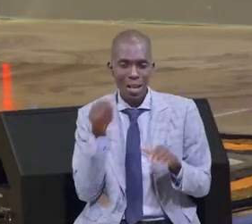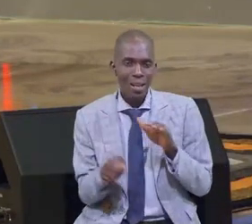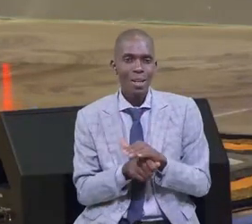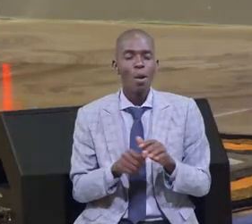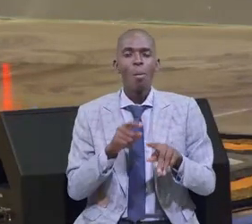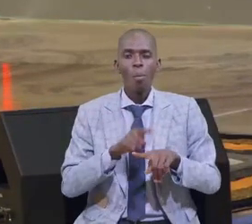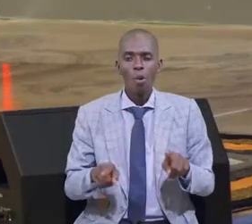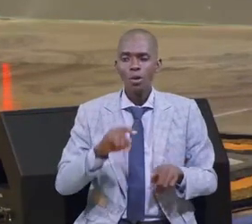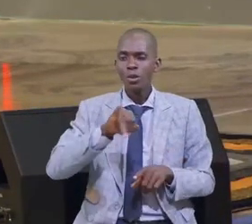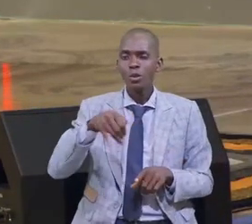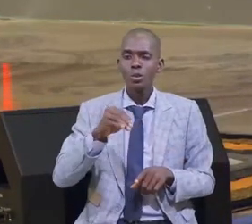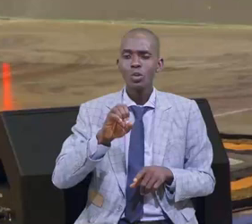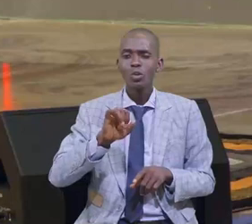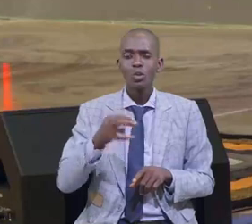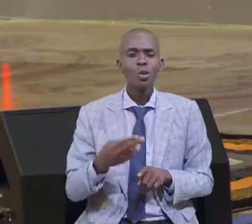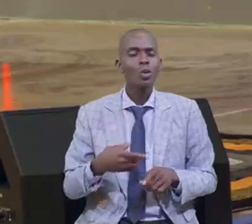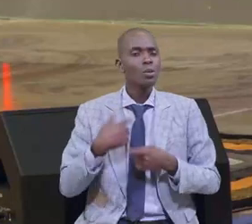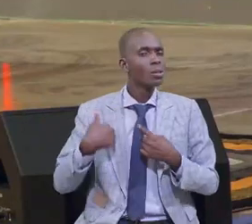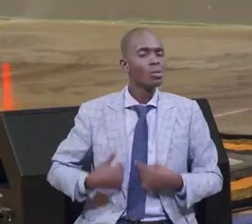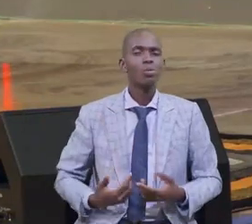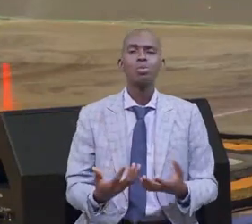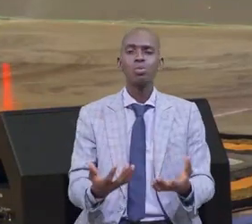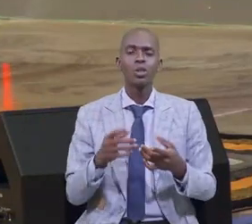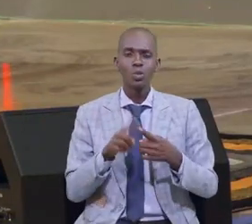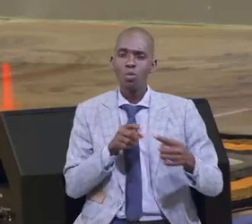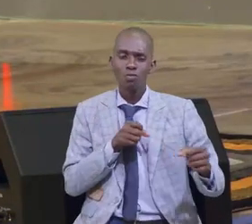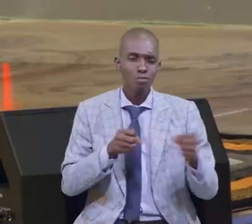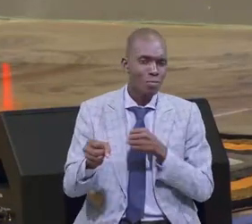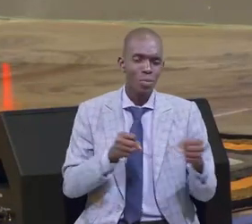se battre à tout prix. Vous voyez, il y a des gens là